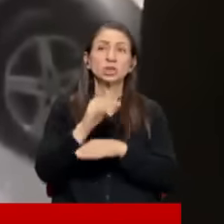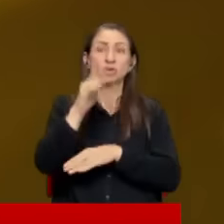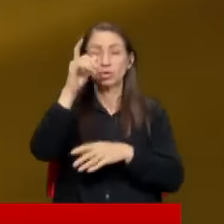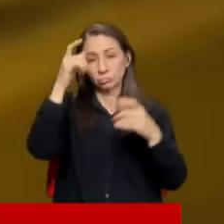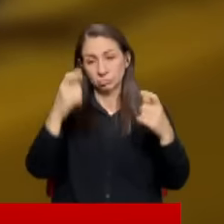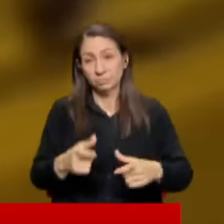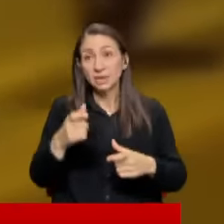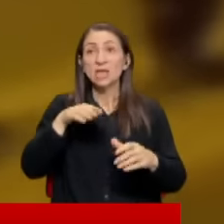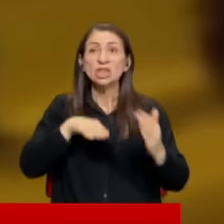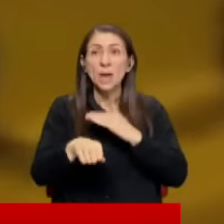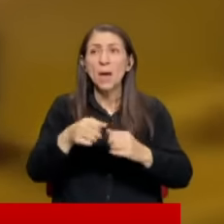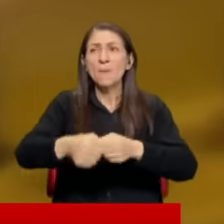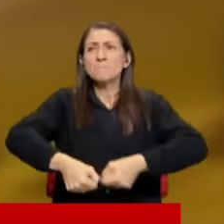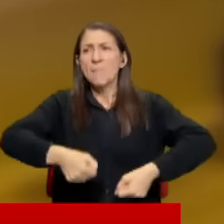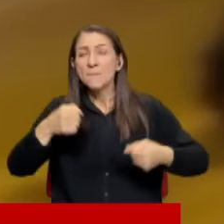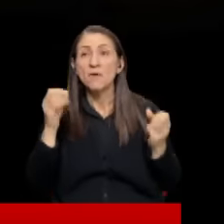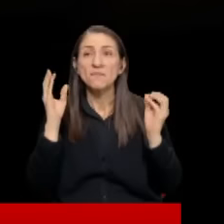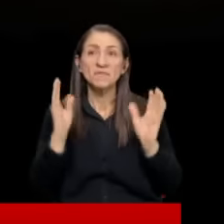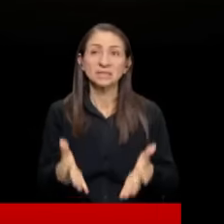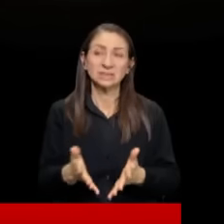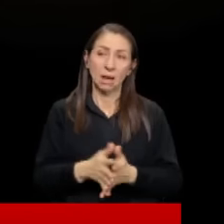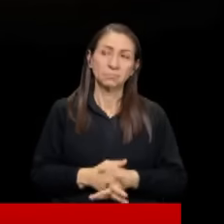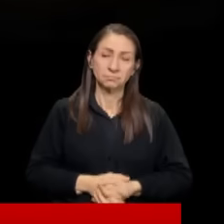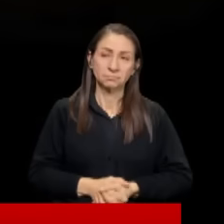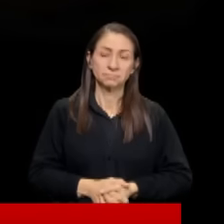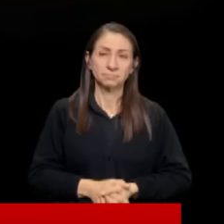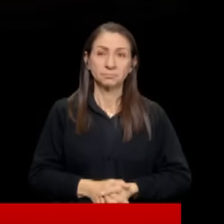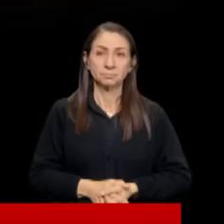şehirde. Tekmeli yumruklu kavgalar cabası.